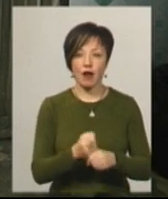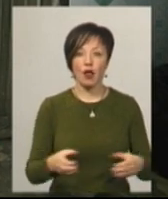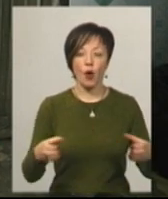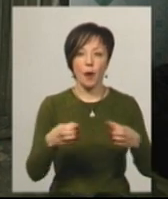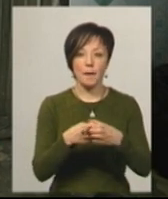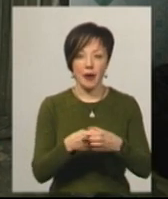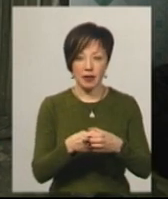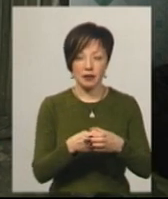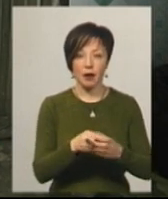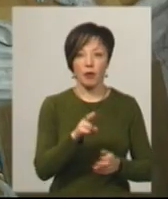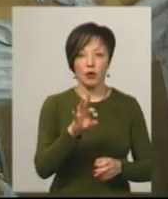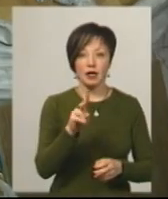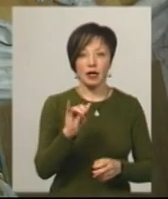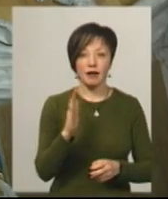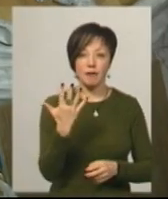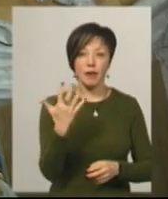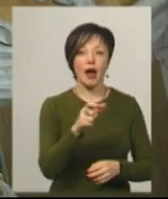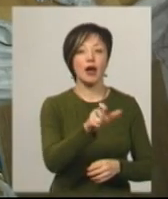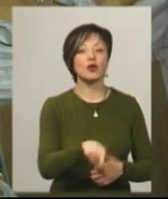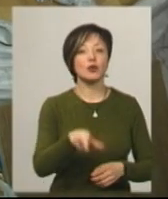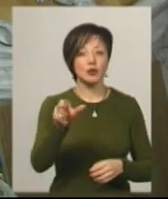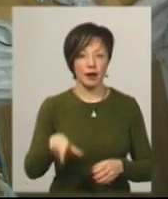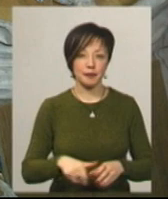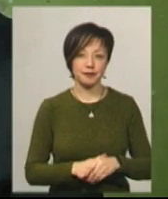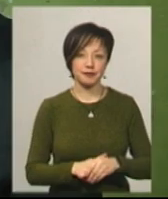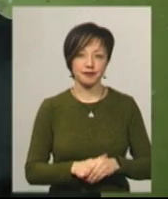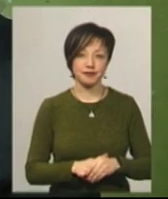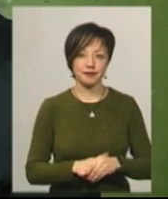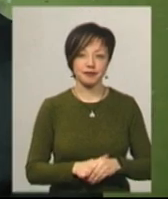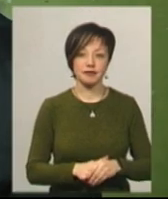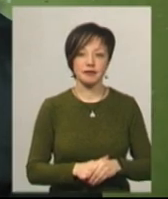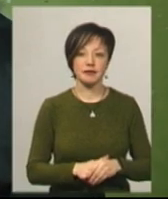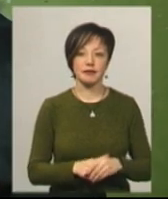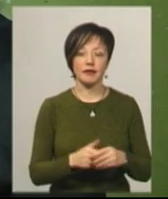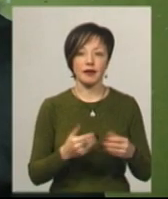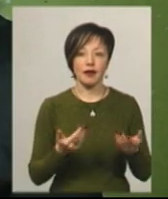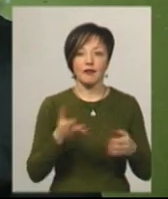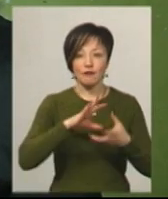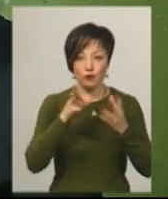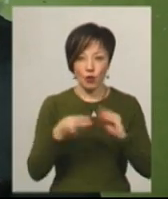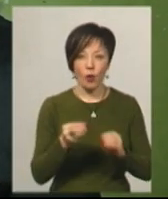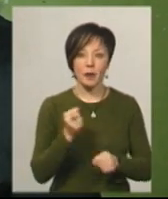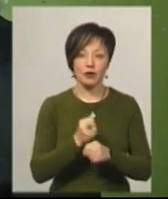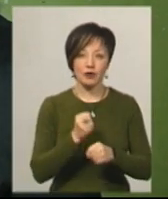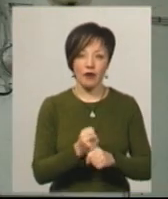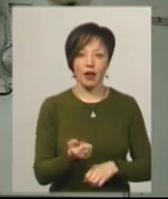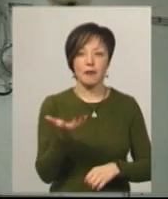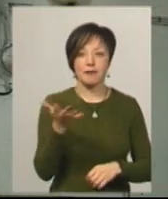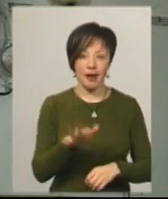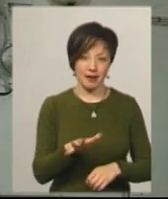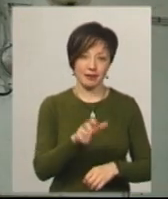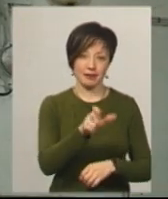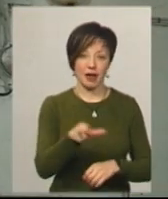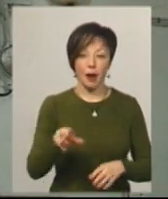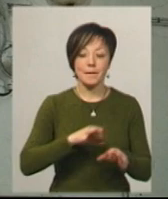команда СКЦ «Плоскирів» з 5 людей, розповідає член команди Ярослав Мельничук. Я Роман Павлович, я завоз, 2 двірника.